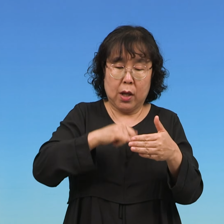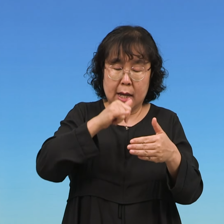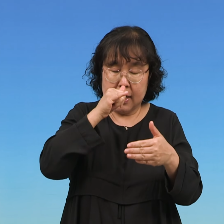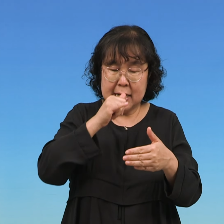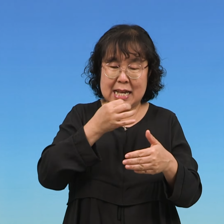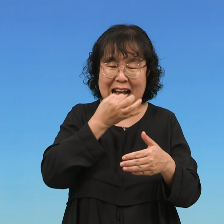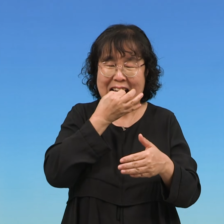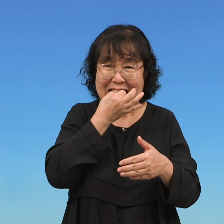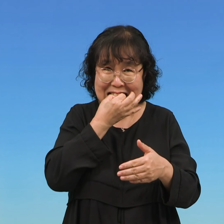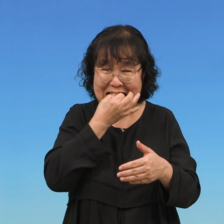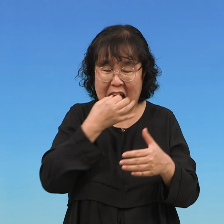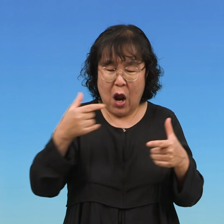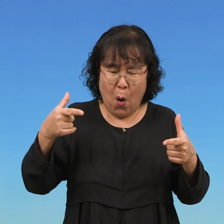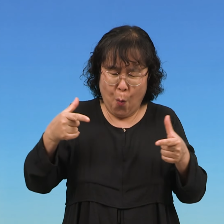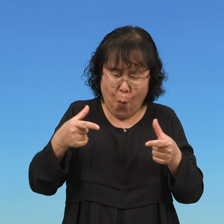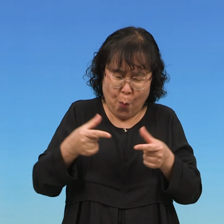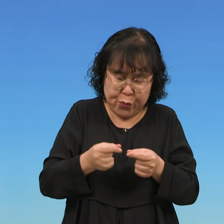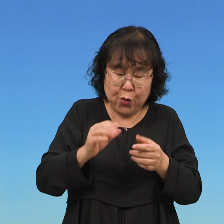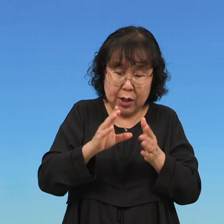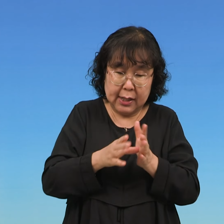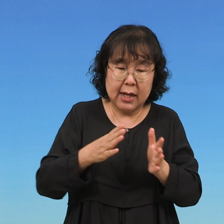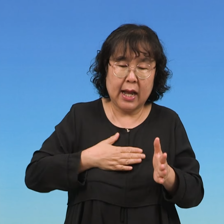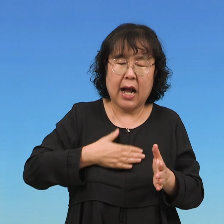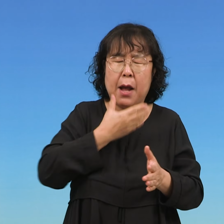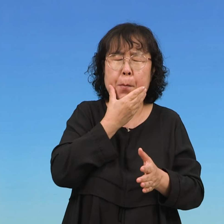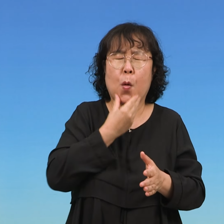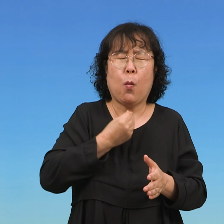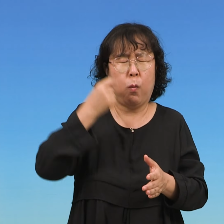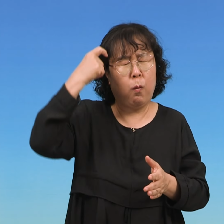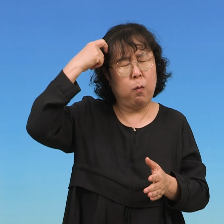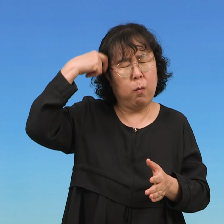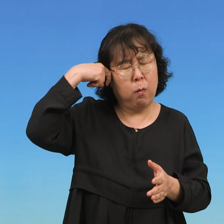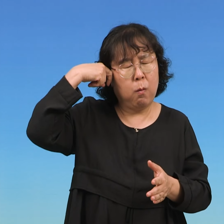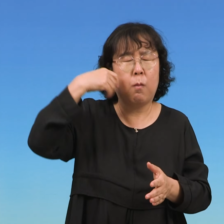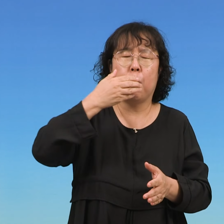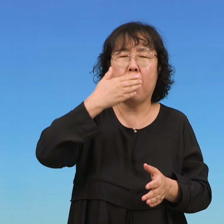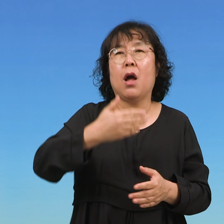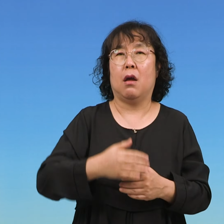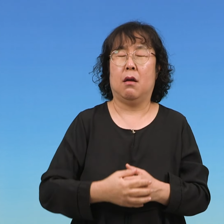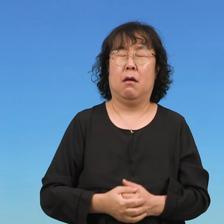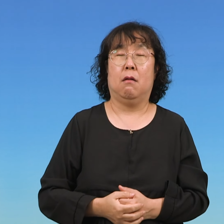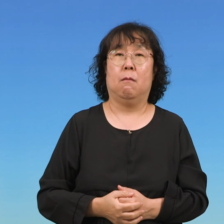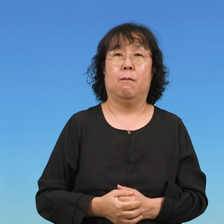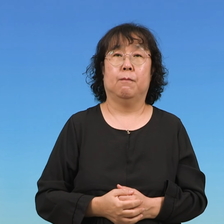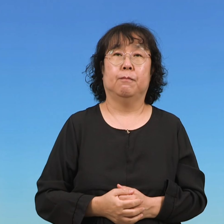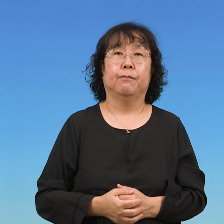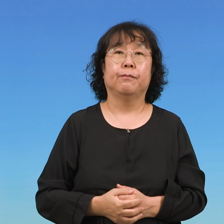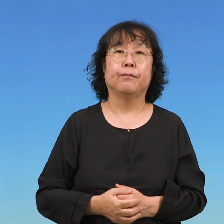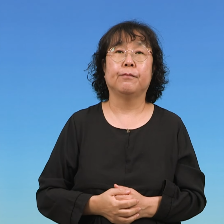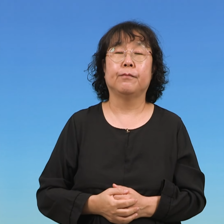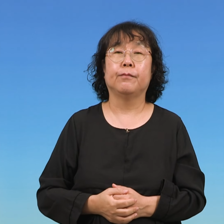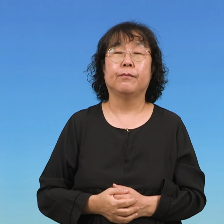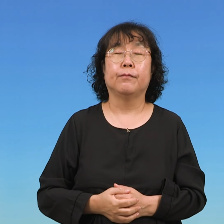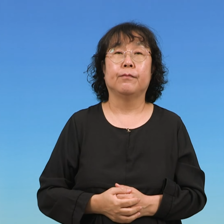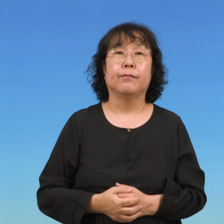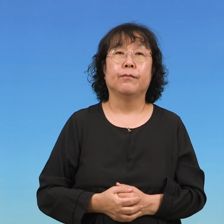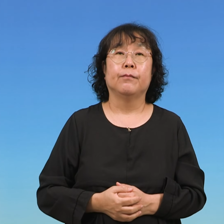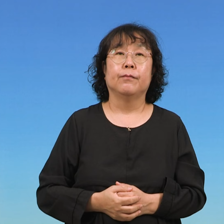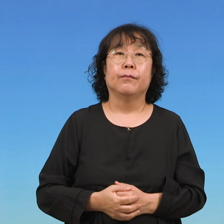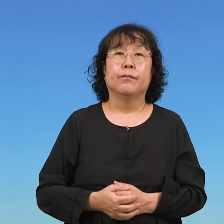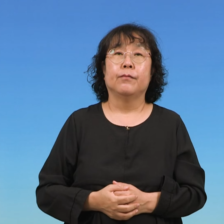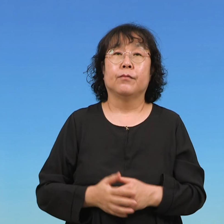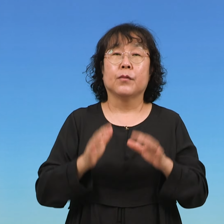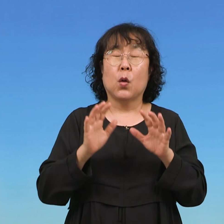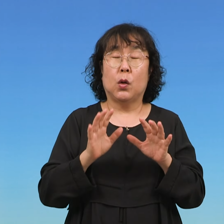있는 욕심을 죽여 나갈 때 그게 내 행복이더라는 겁니다 제가 왜 오늘 설교를 이렇게 시작하는